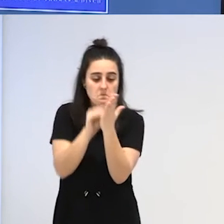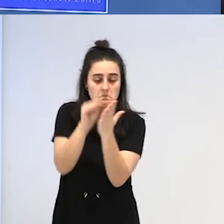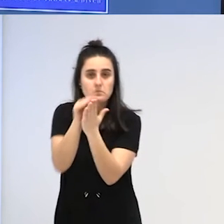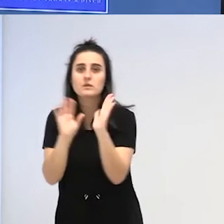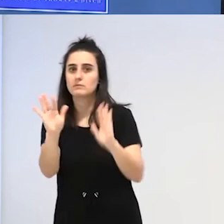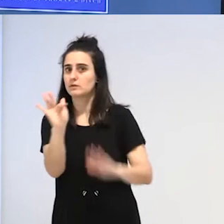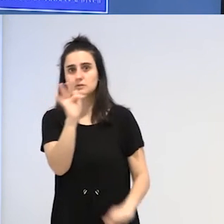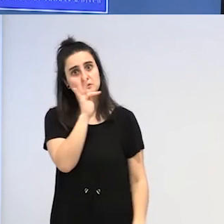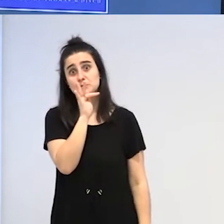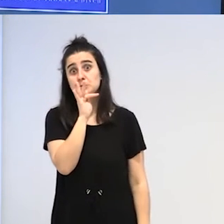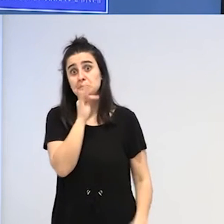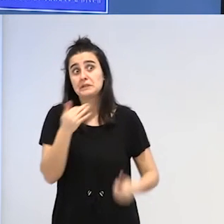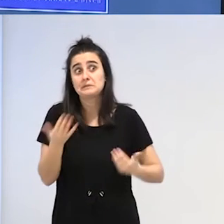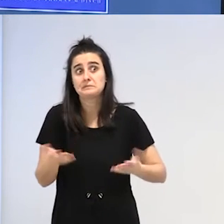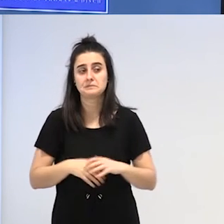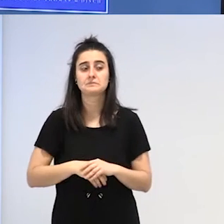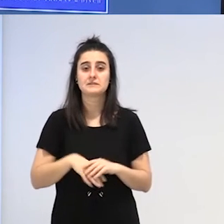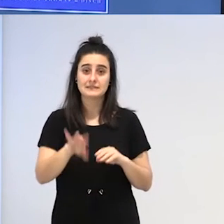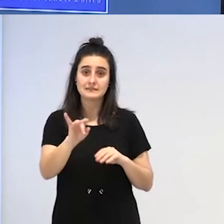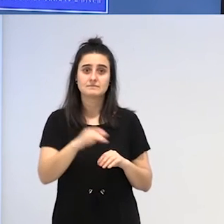ez dut egin, osea, que, bai.